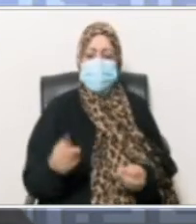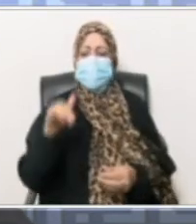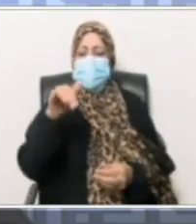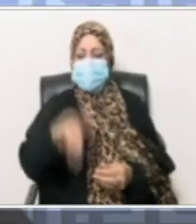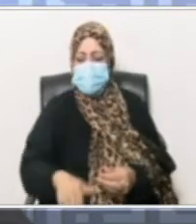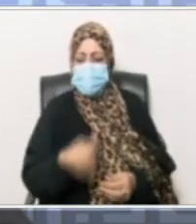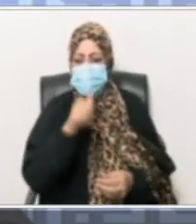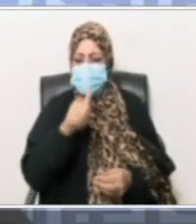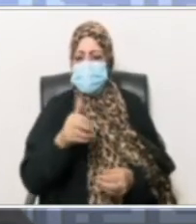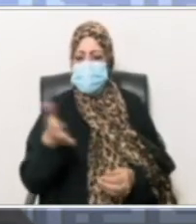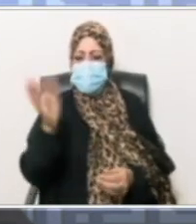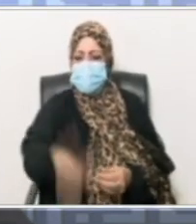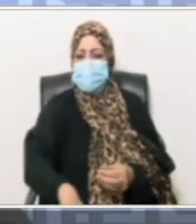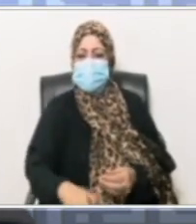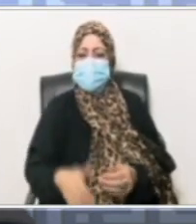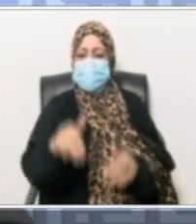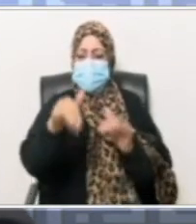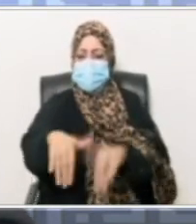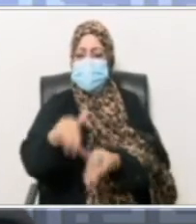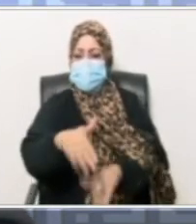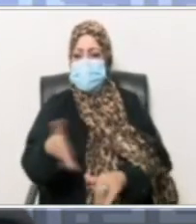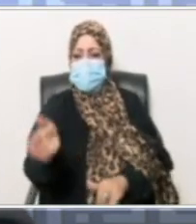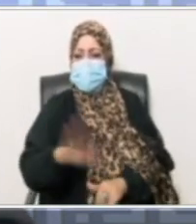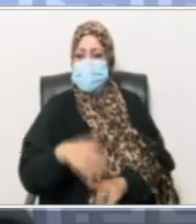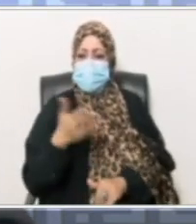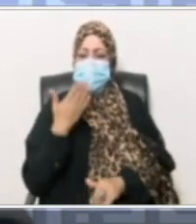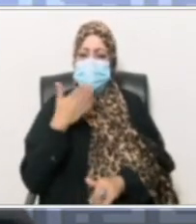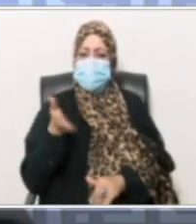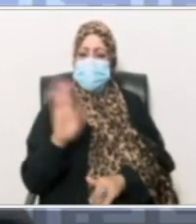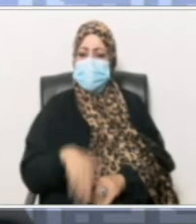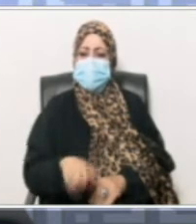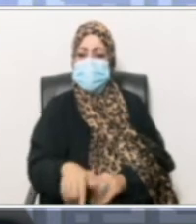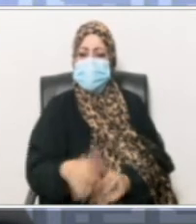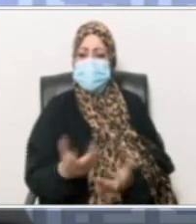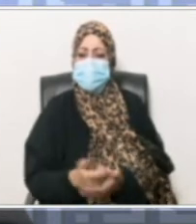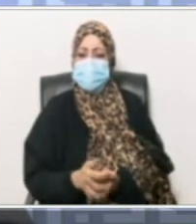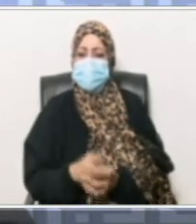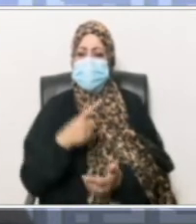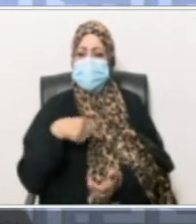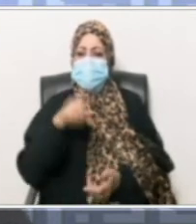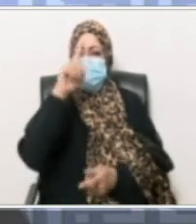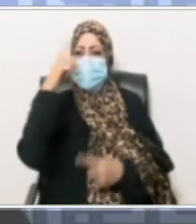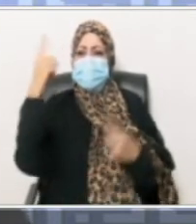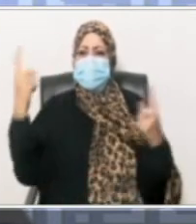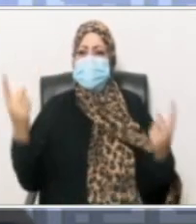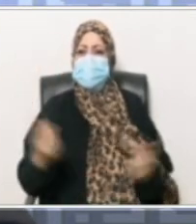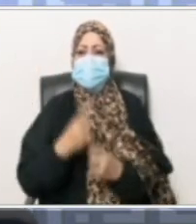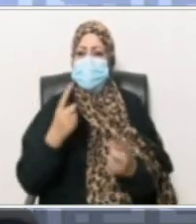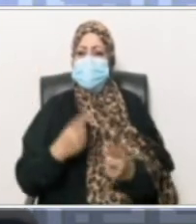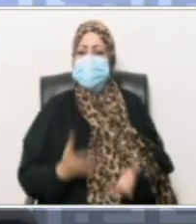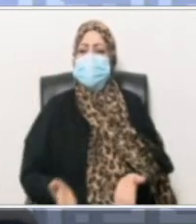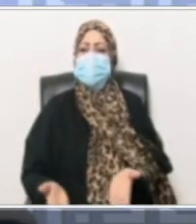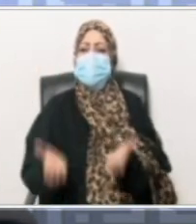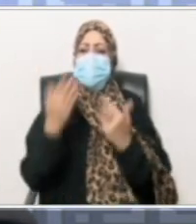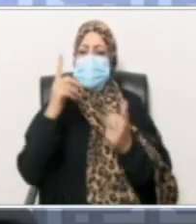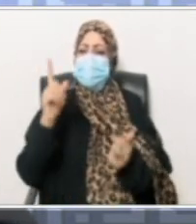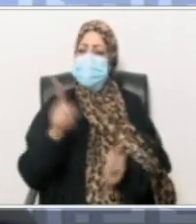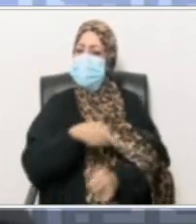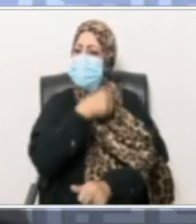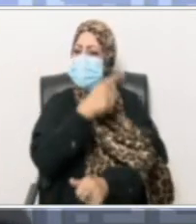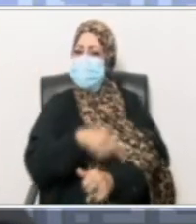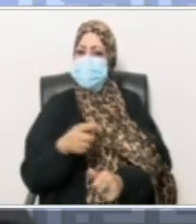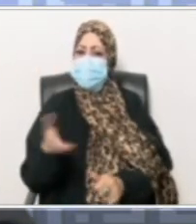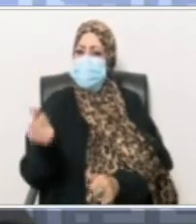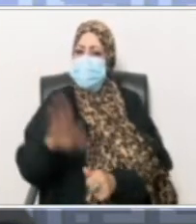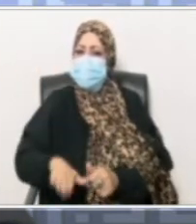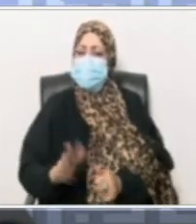ولا حول ولا قوة إلا بالله. وإذا الموءودة سئلت بأي ذنب قتلت، يعني هذه